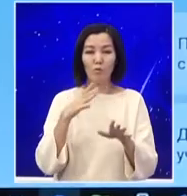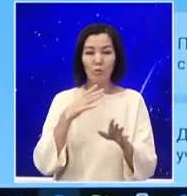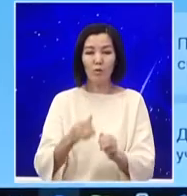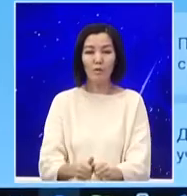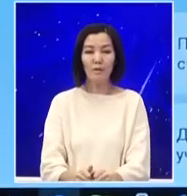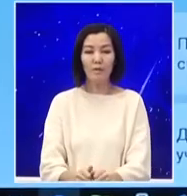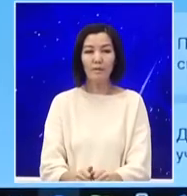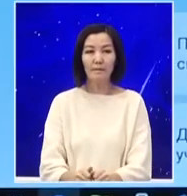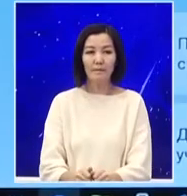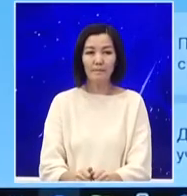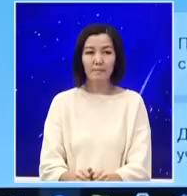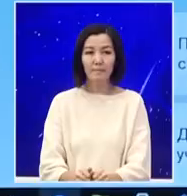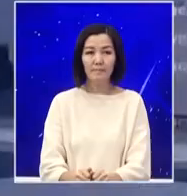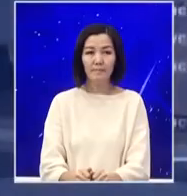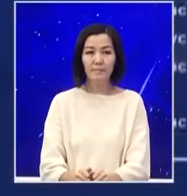болды.